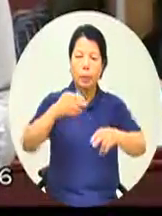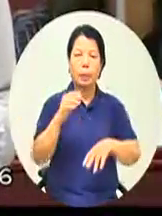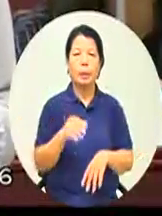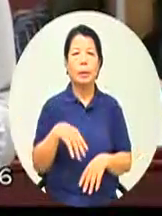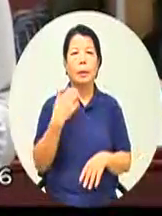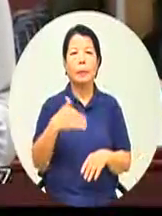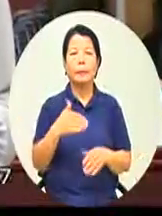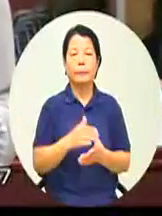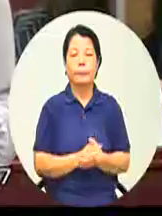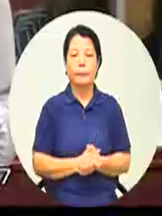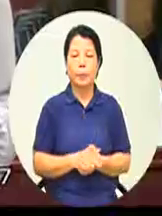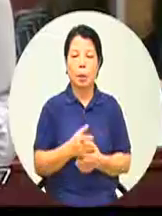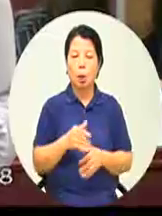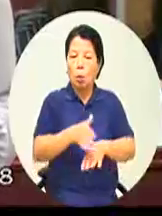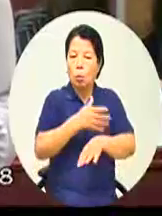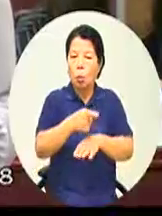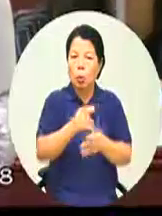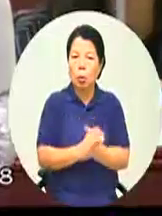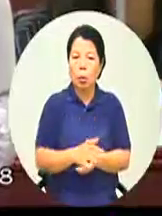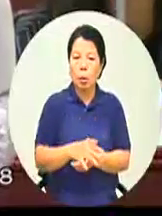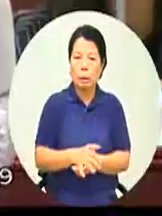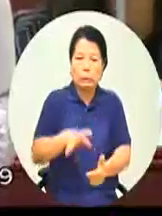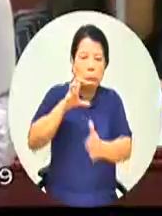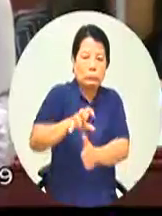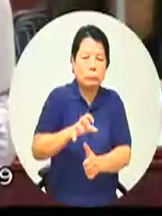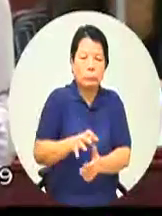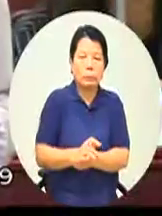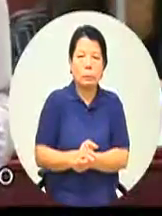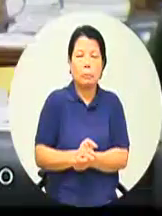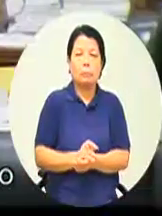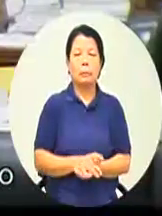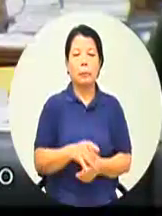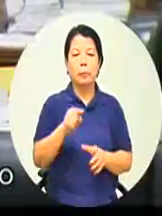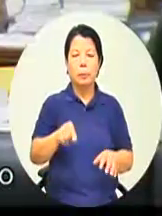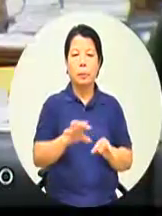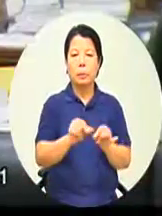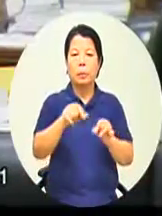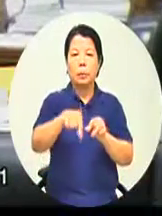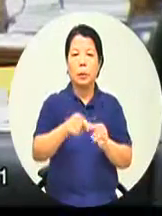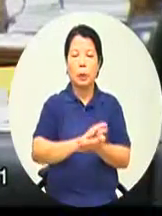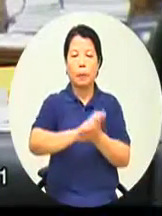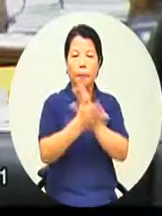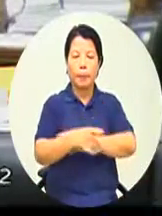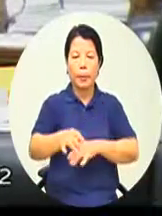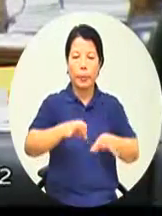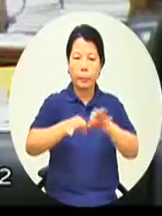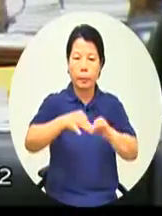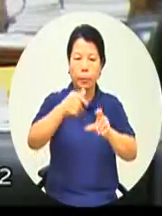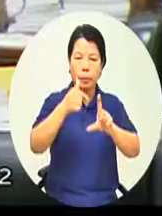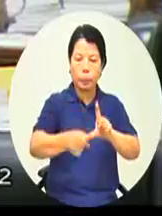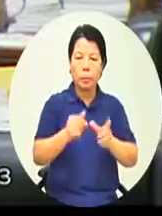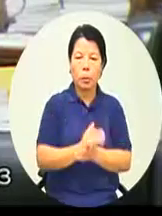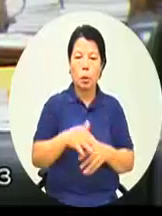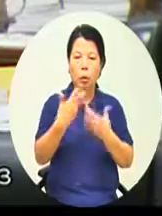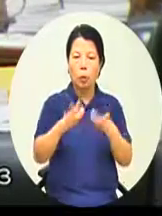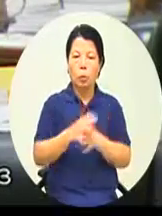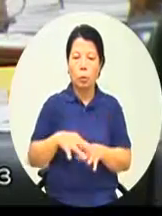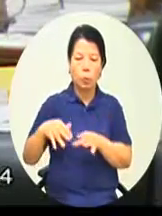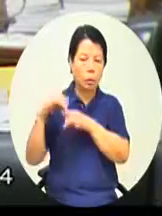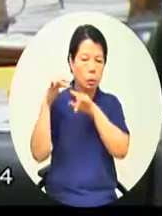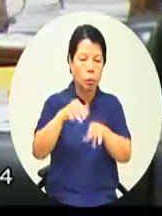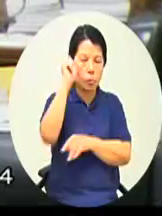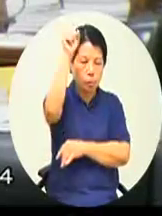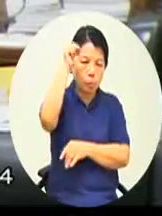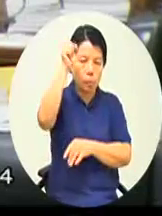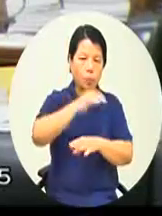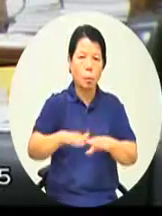对 我们不会是那么高强度的商业开发。 我想到时候如果这块要变商业区的时候，势必会有很多人会去抗议。 其实我